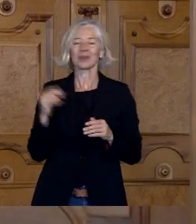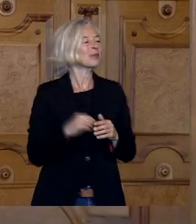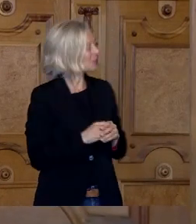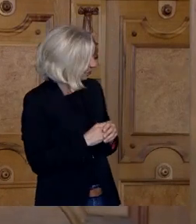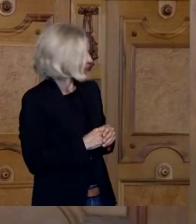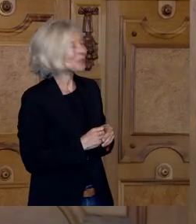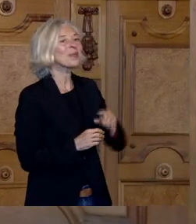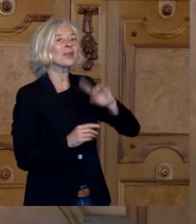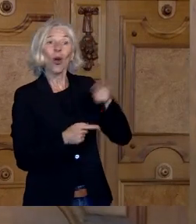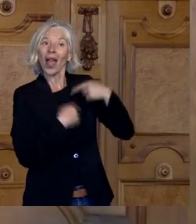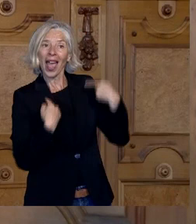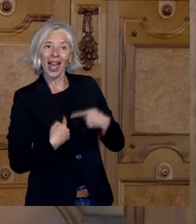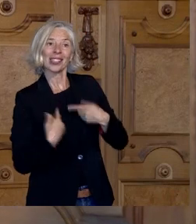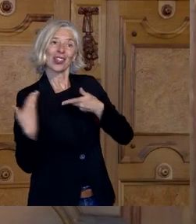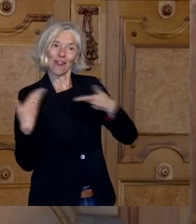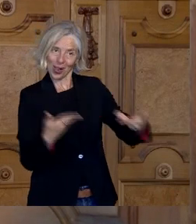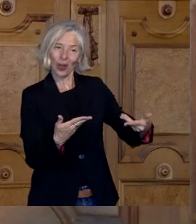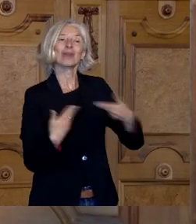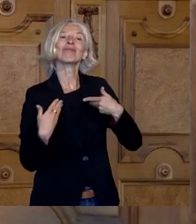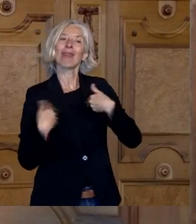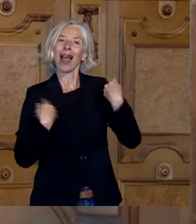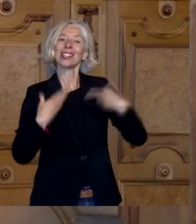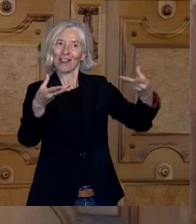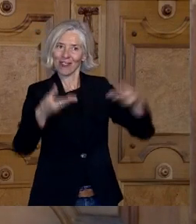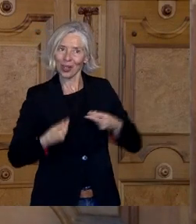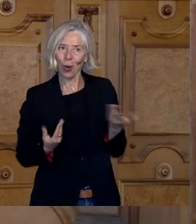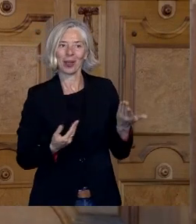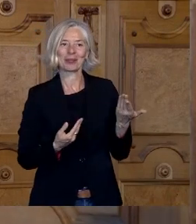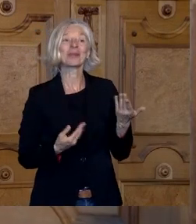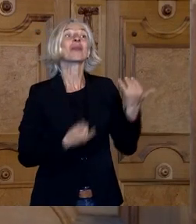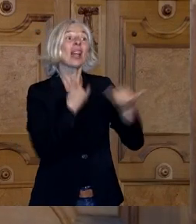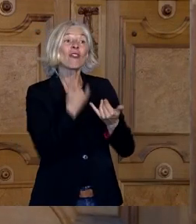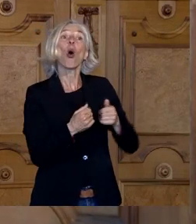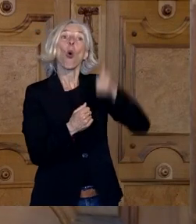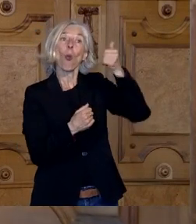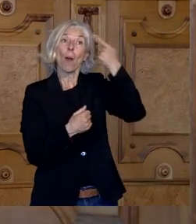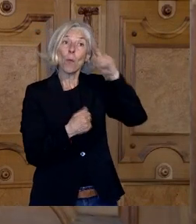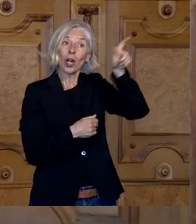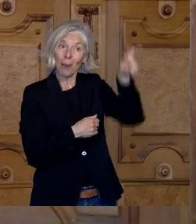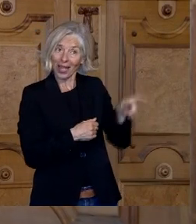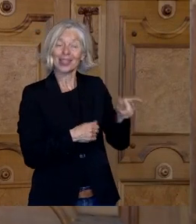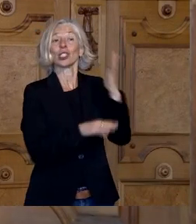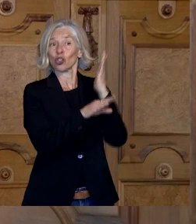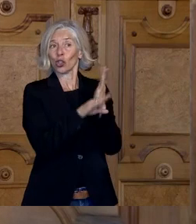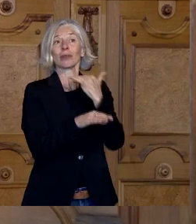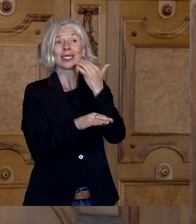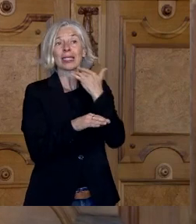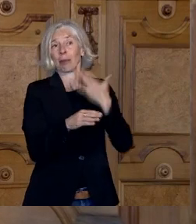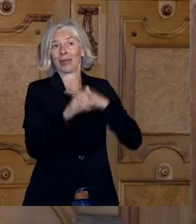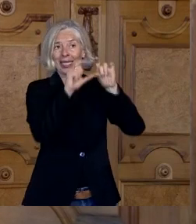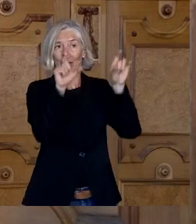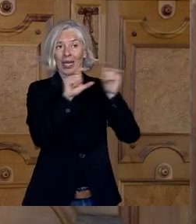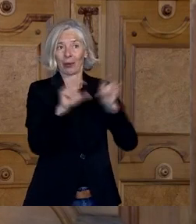Die vier Themenbereiche sind jetzt von der Frau Oberbürgermeisterin bereits skizziert worden. Zum einen geht es ja darum,